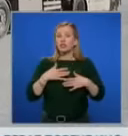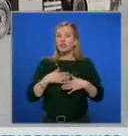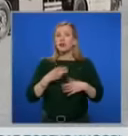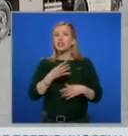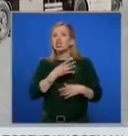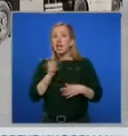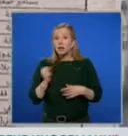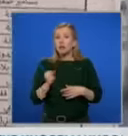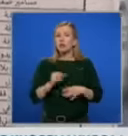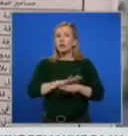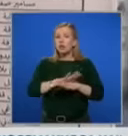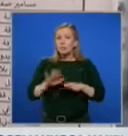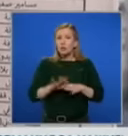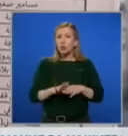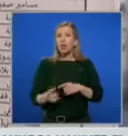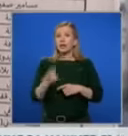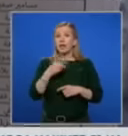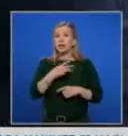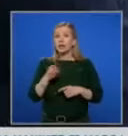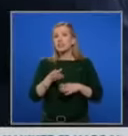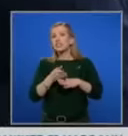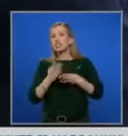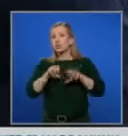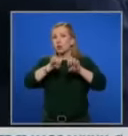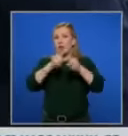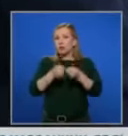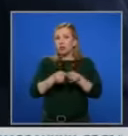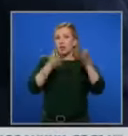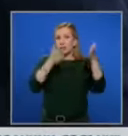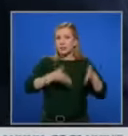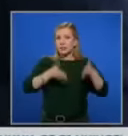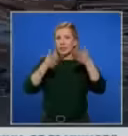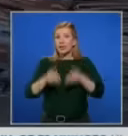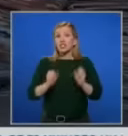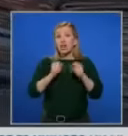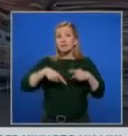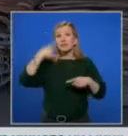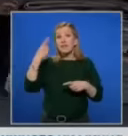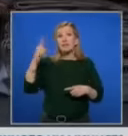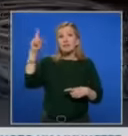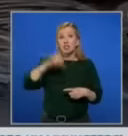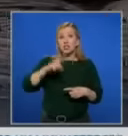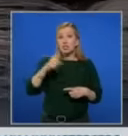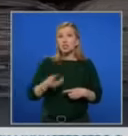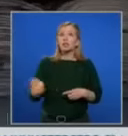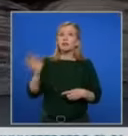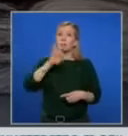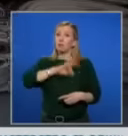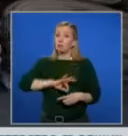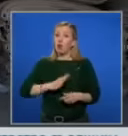и 1300 частично разрушени сгради. Очаква се в следващите дни Сирия да получи още хуманитарна